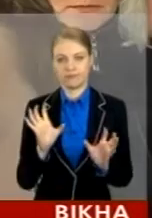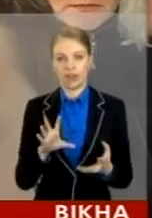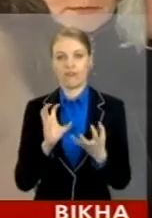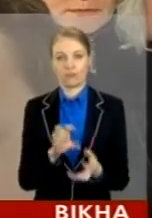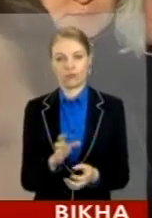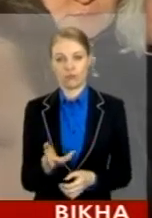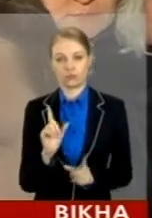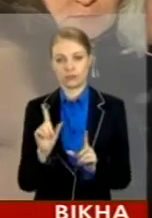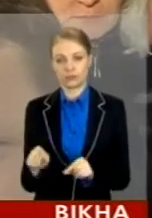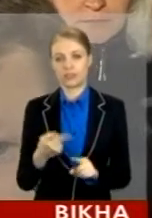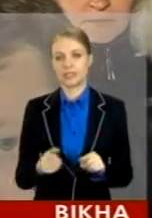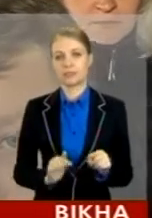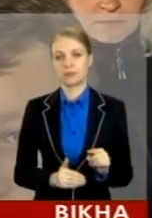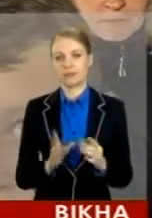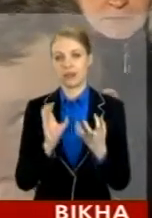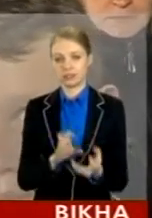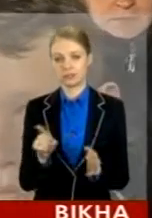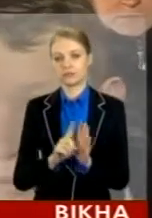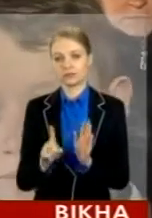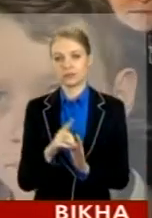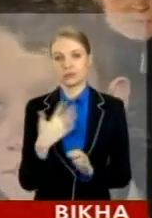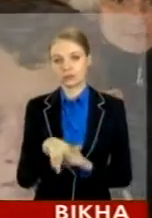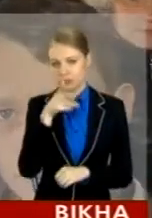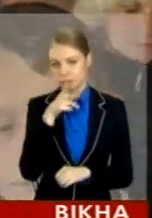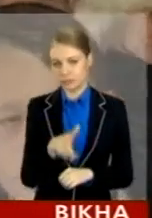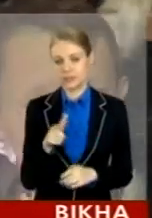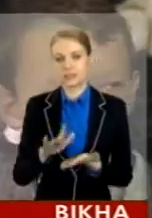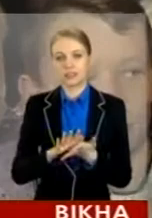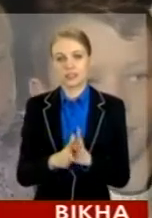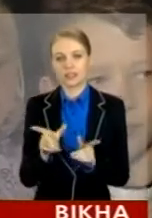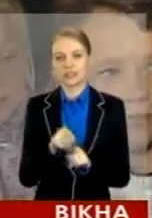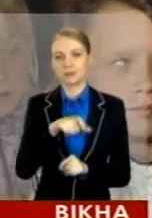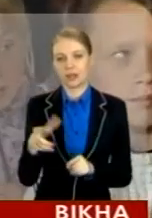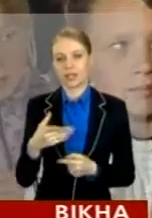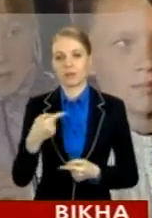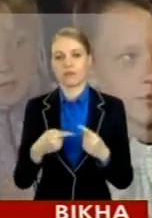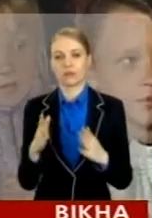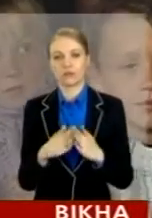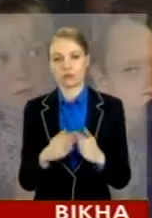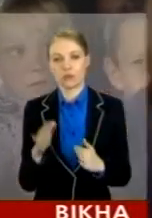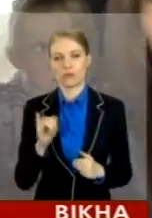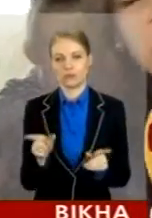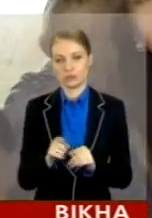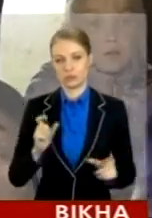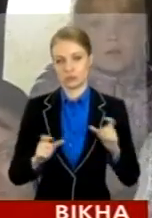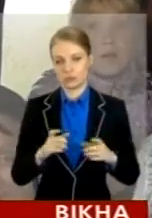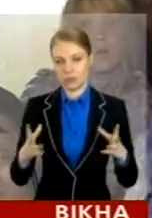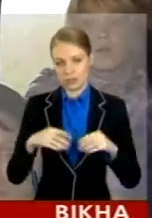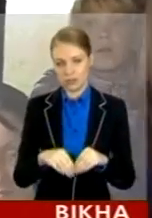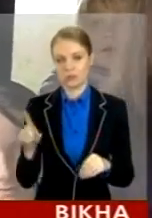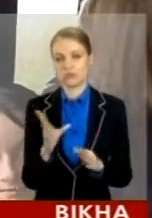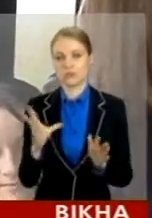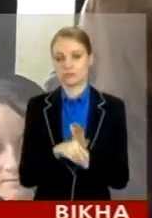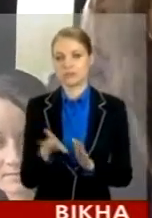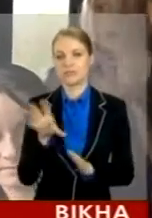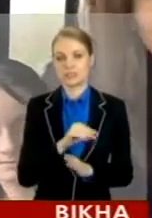цим приватним рейсом Дітлахи їздять уже третій місяць ті сняться з пасажирами що повертаються додому та із студентами аби він стилися